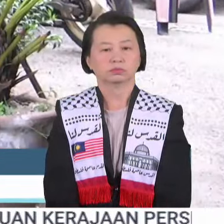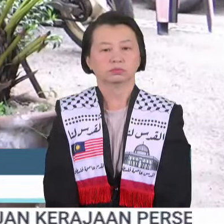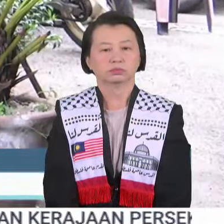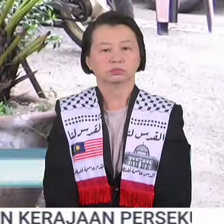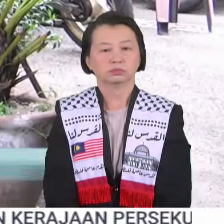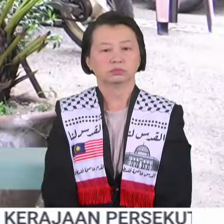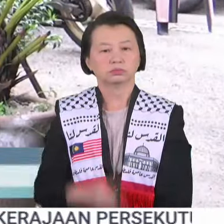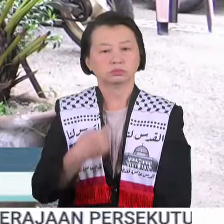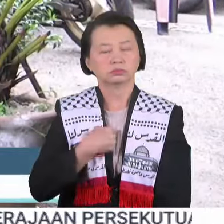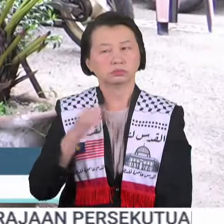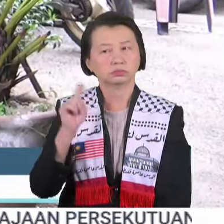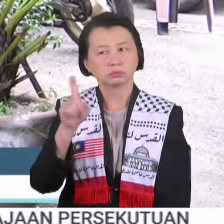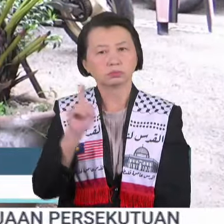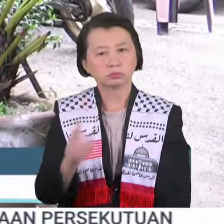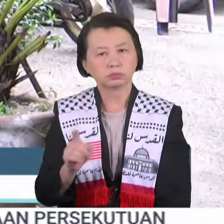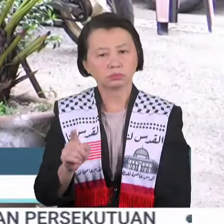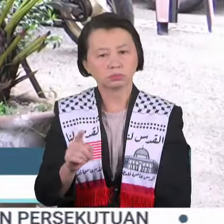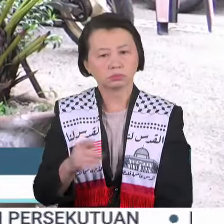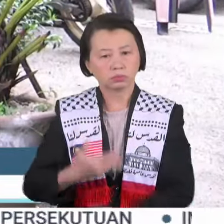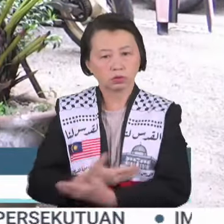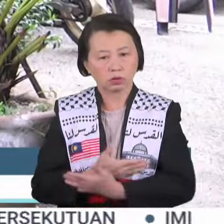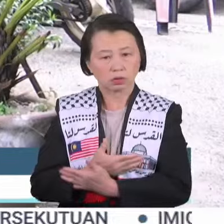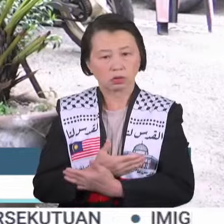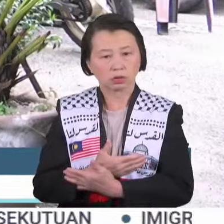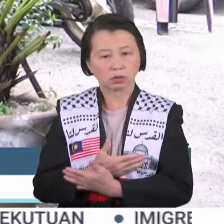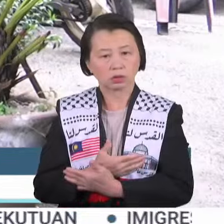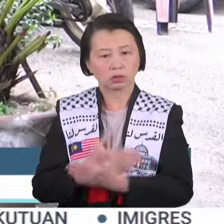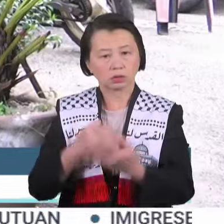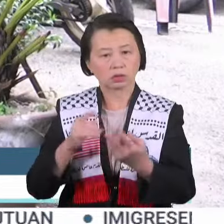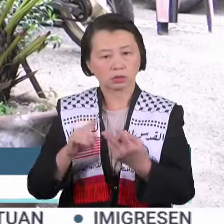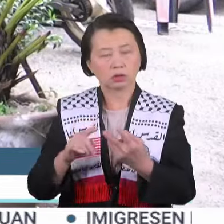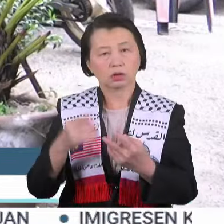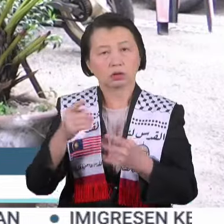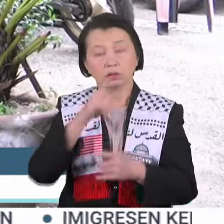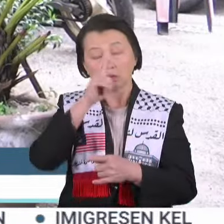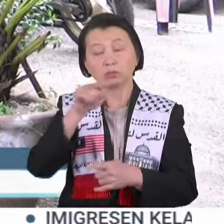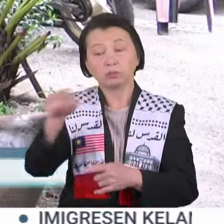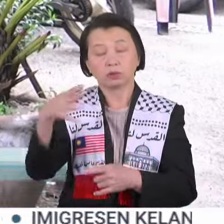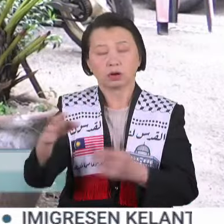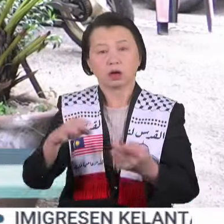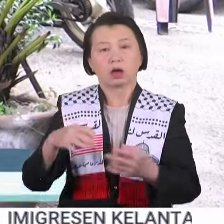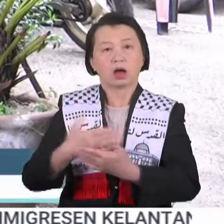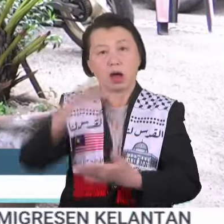Beritahu dia, betul telefon anak saya ke Kuala Lumpur tu. Rupanya dia dah tahu.